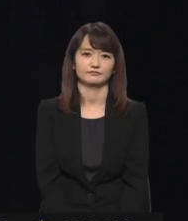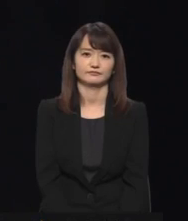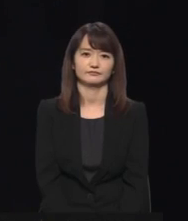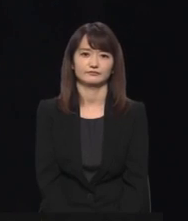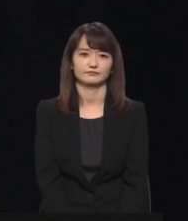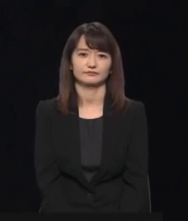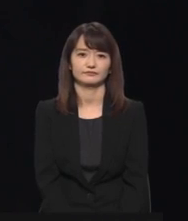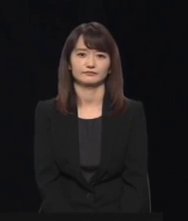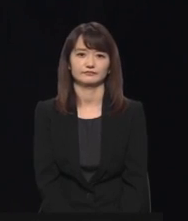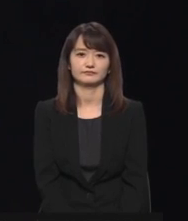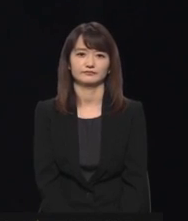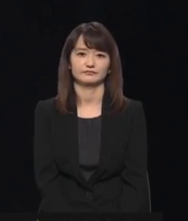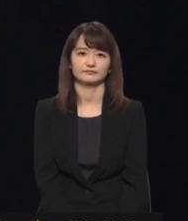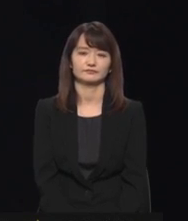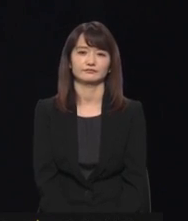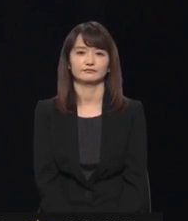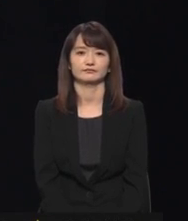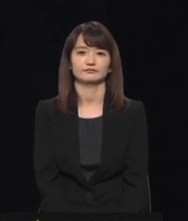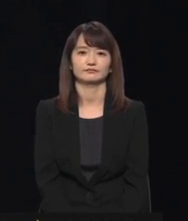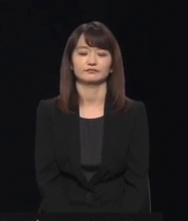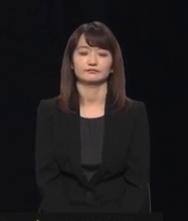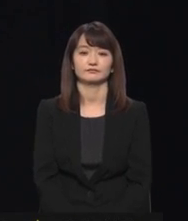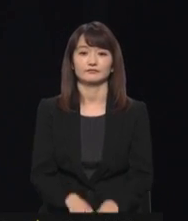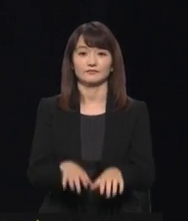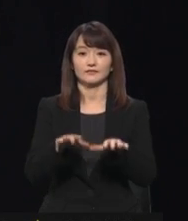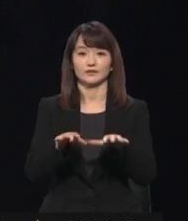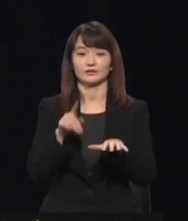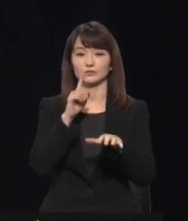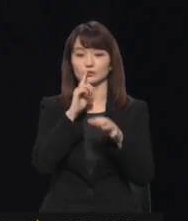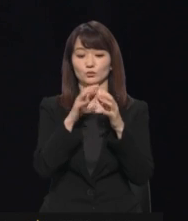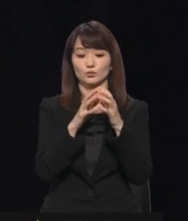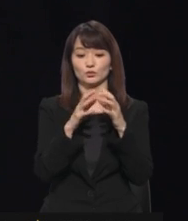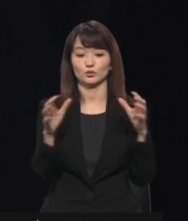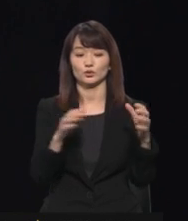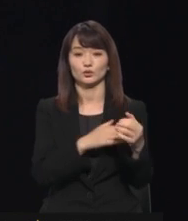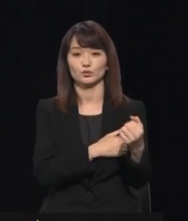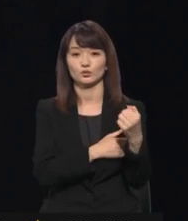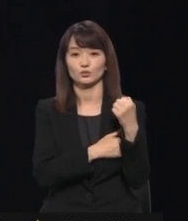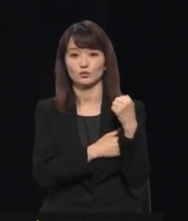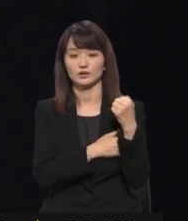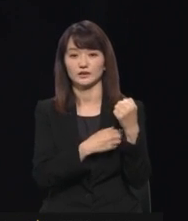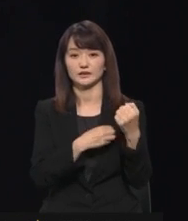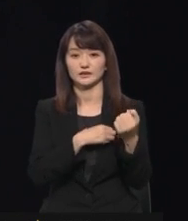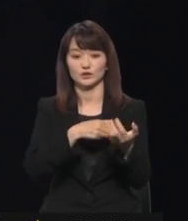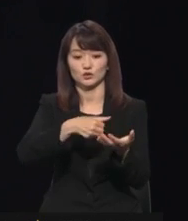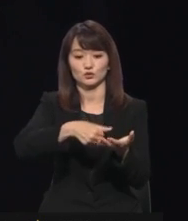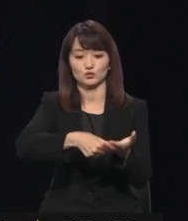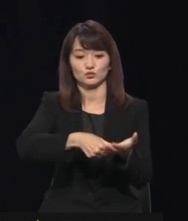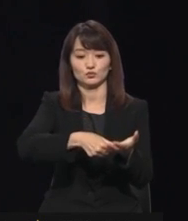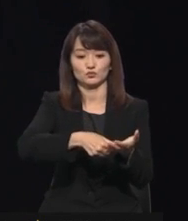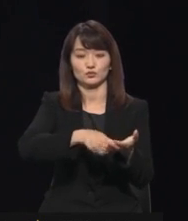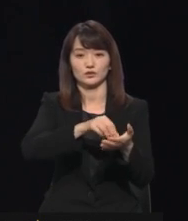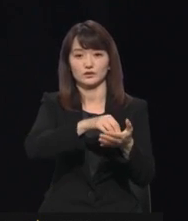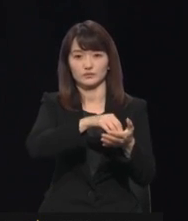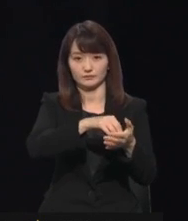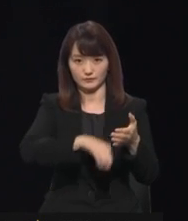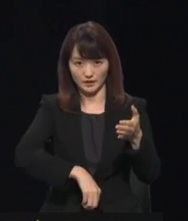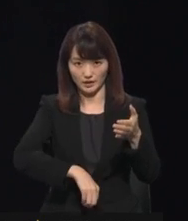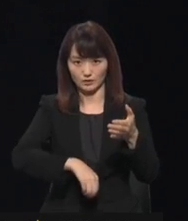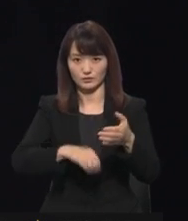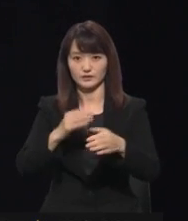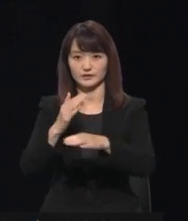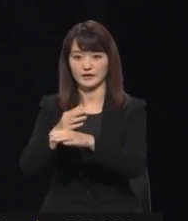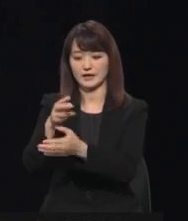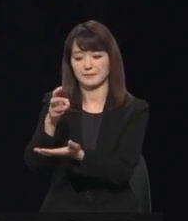예 오늘 일단 논란이 컸던 이 권리 당원 투표 부분에 된걸 빼고 당원 개정안이